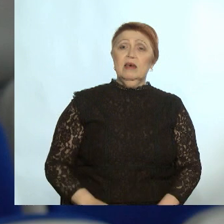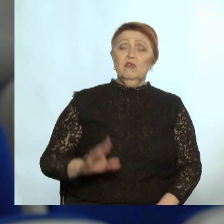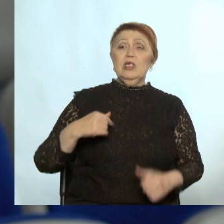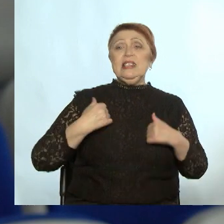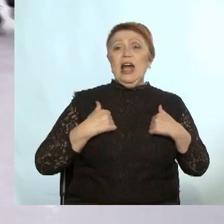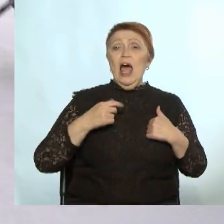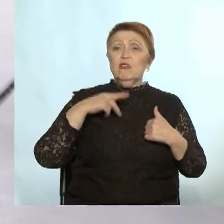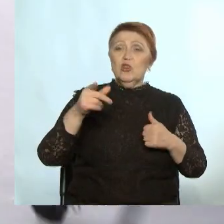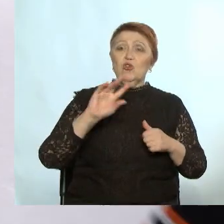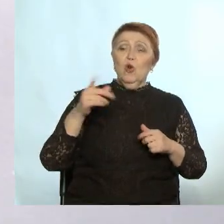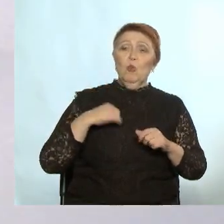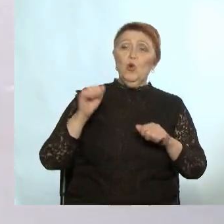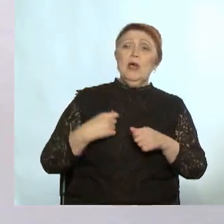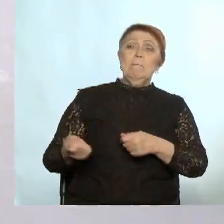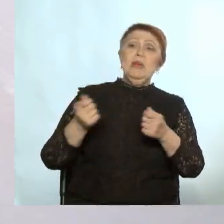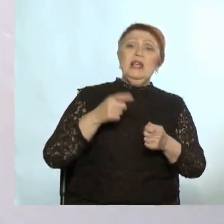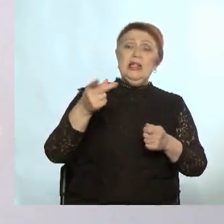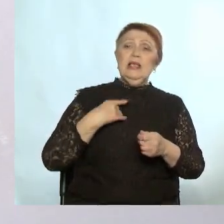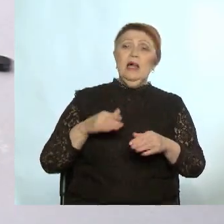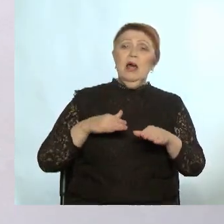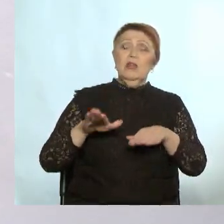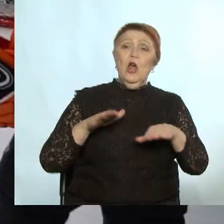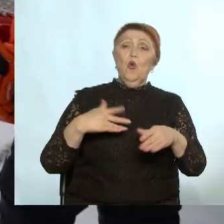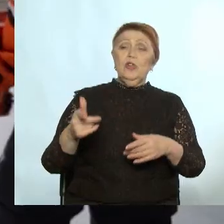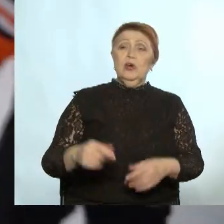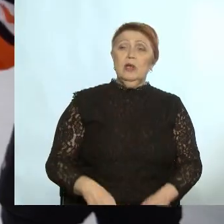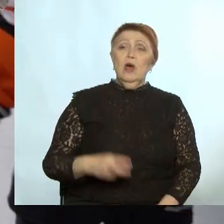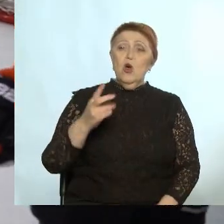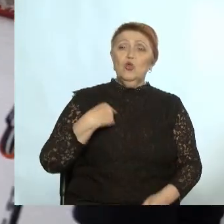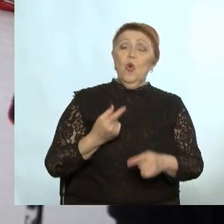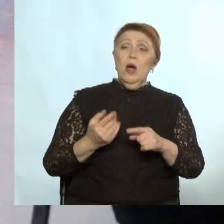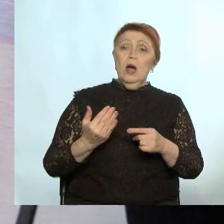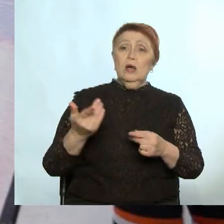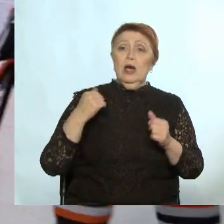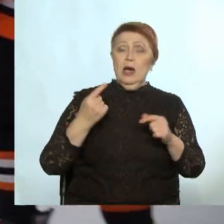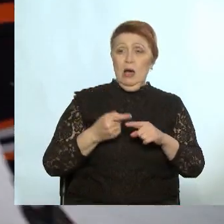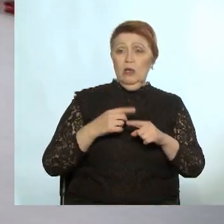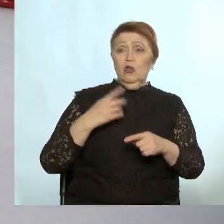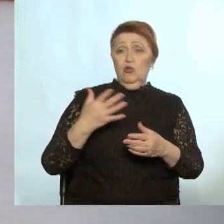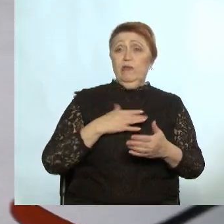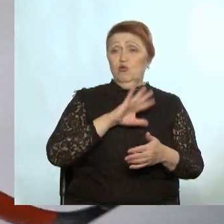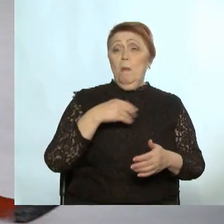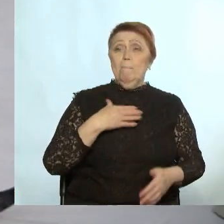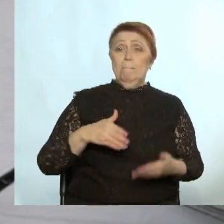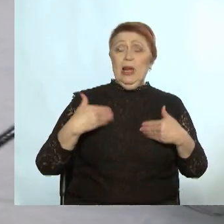перенести все это на лед. Но вживую, когда вот это все вот перед глазами, это тоже очень действенно, очень полезно.